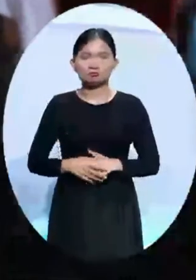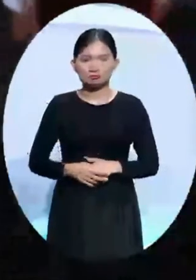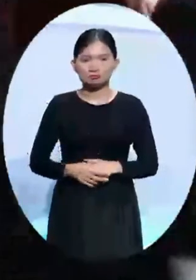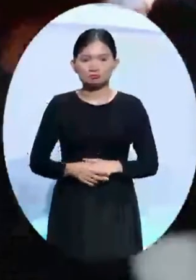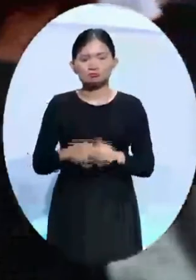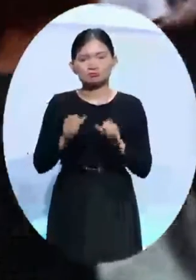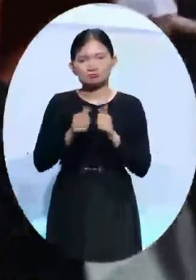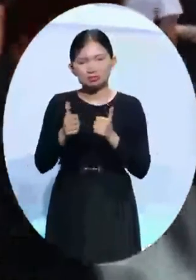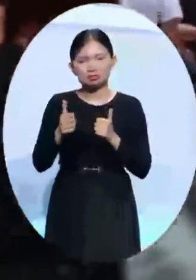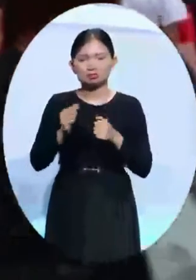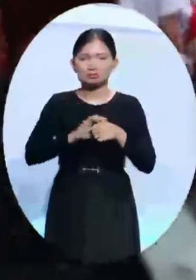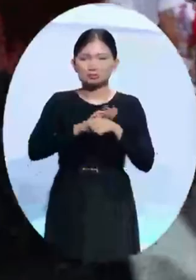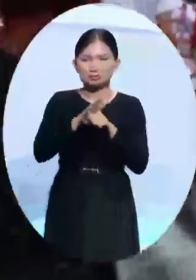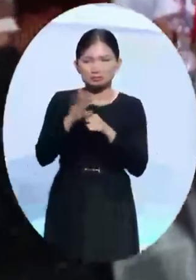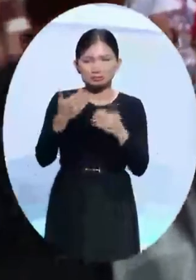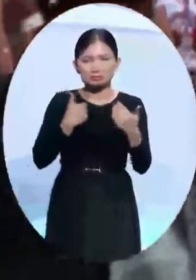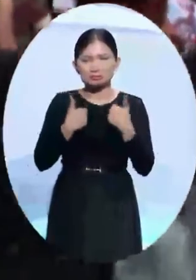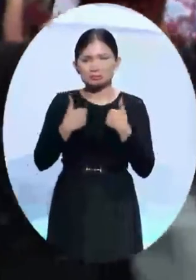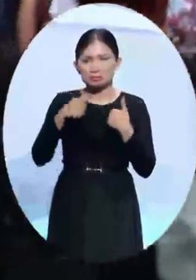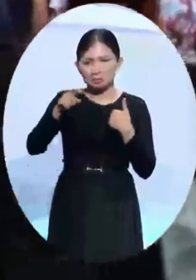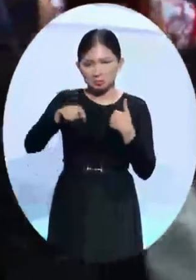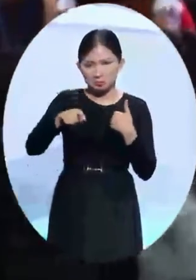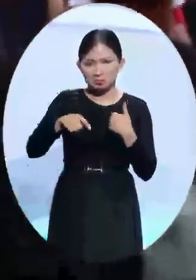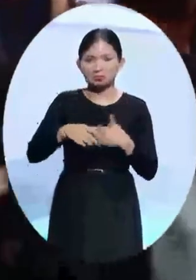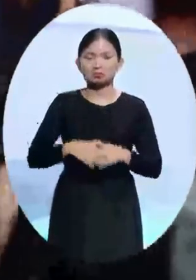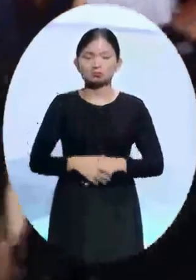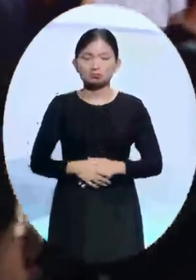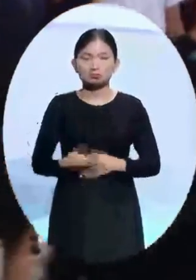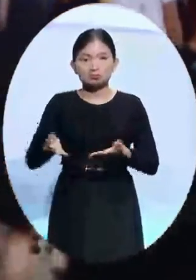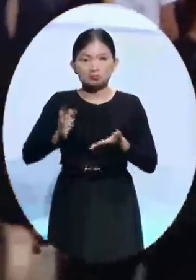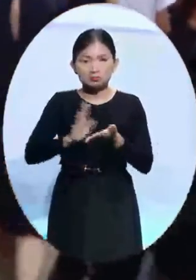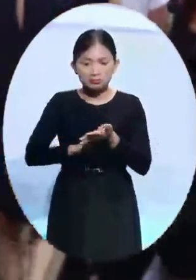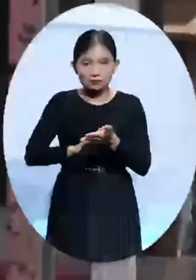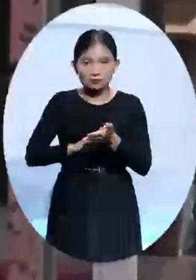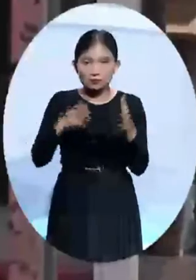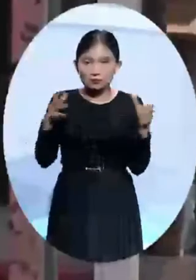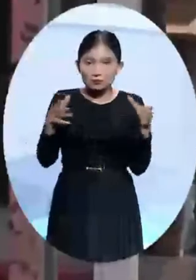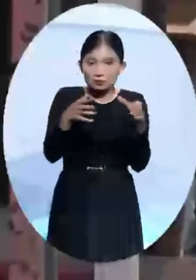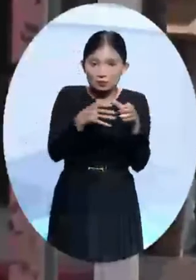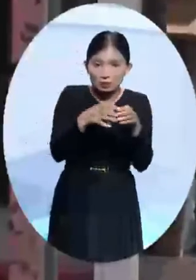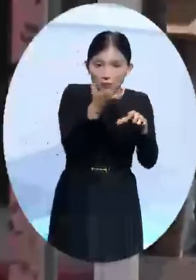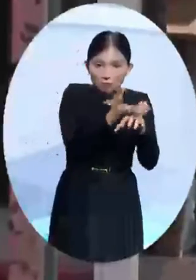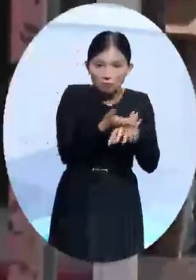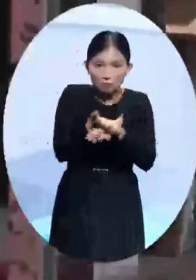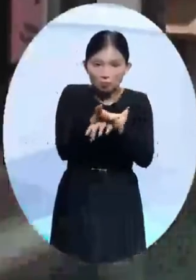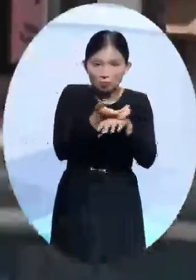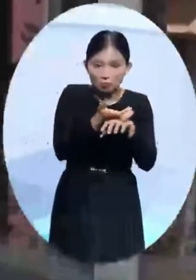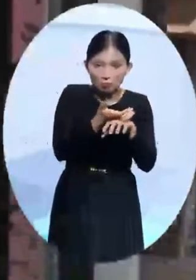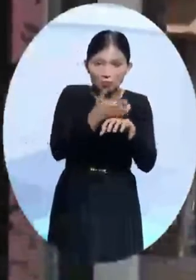dịch COVID-19 bùng phát. Còn với khu vực đồng tiền chung Eurozone, dự báo tăng trưởng cũng chỉ còn